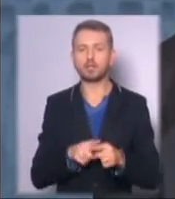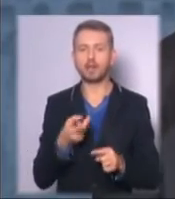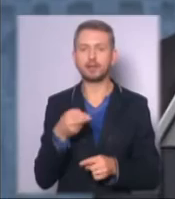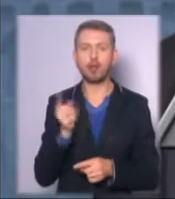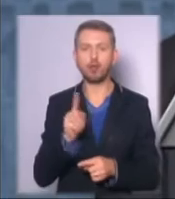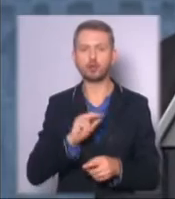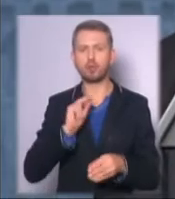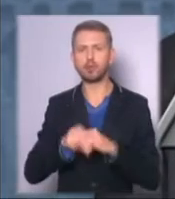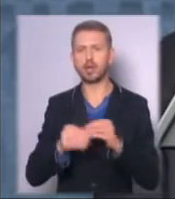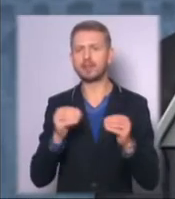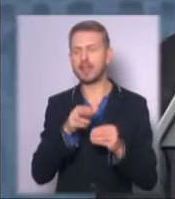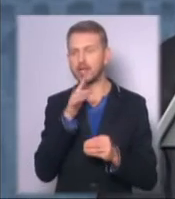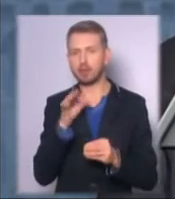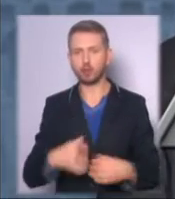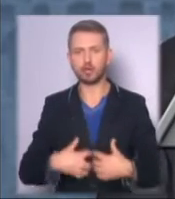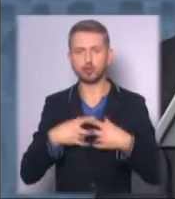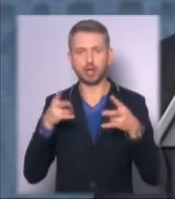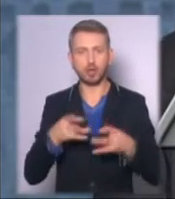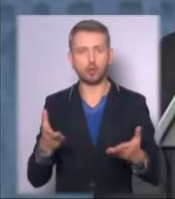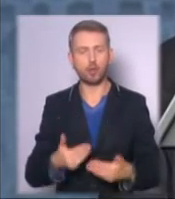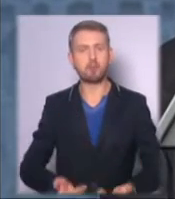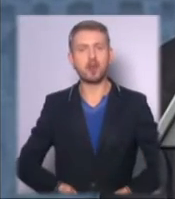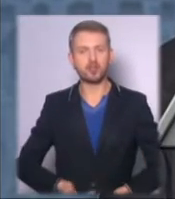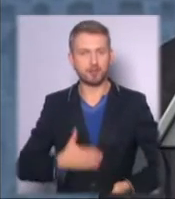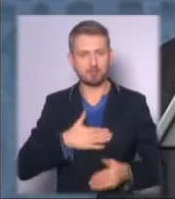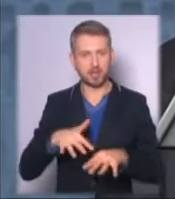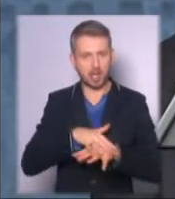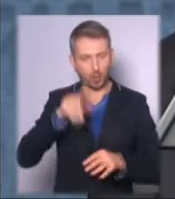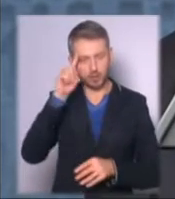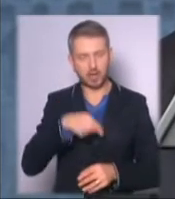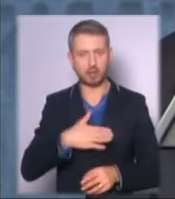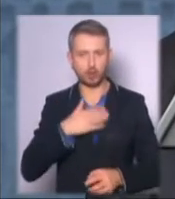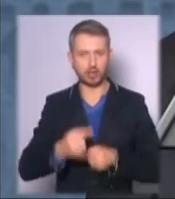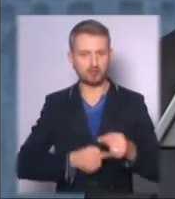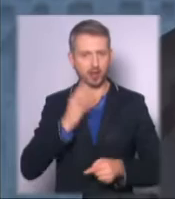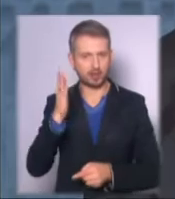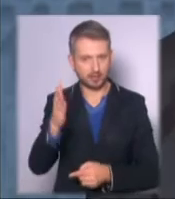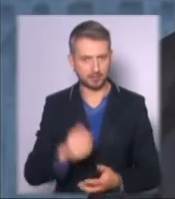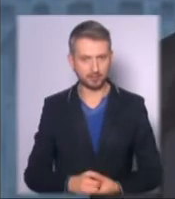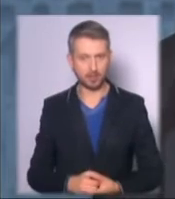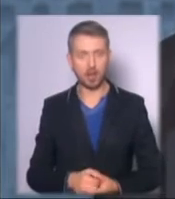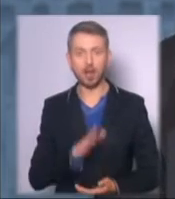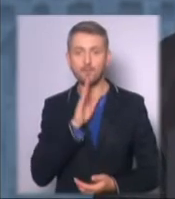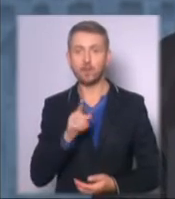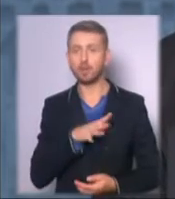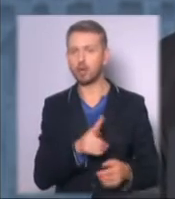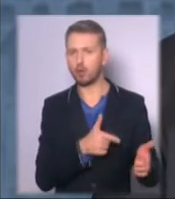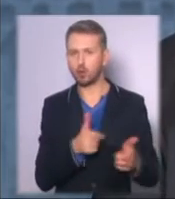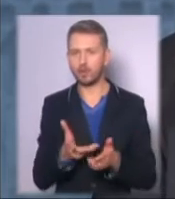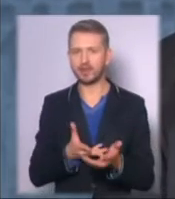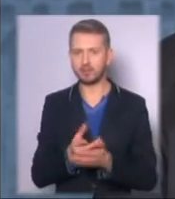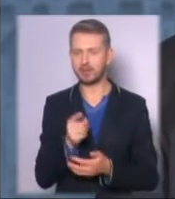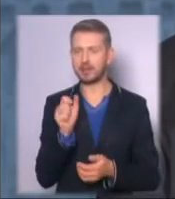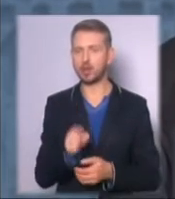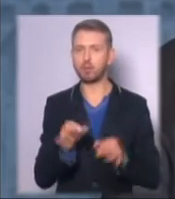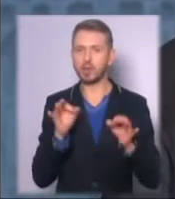десятиліття про страшну трагедію, яку пережив мій народ, знали мої нащадки. Вона готова була заплатити за цю